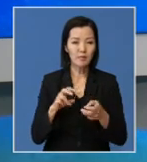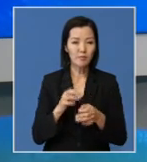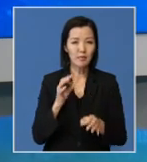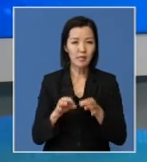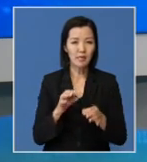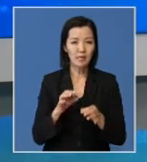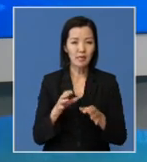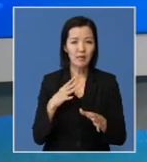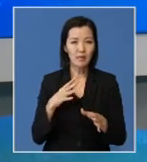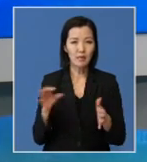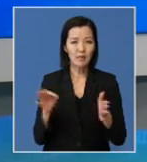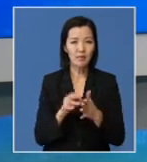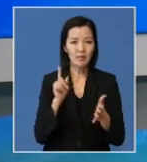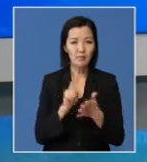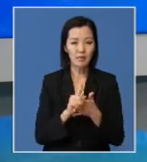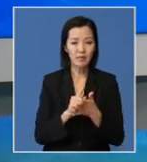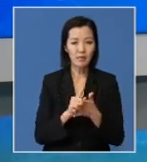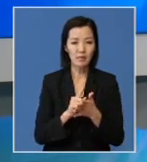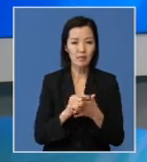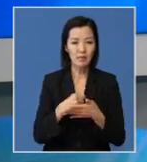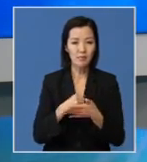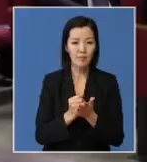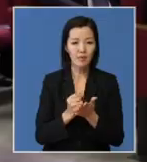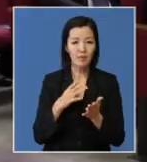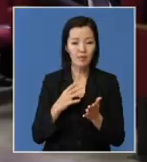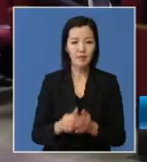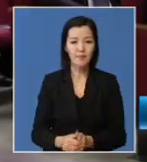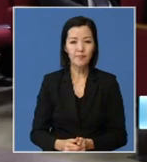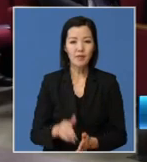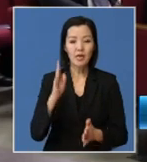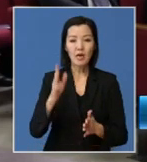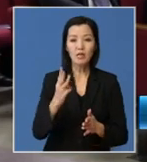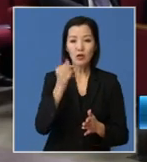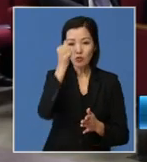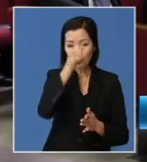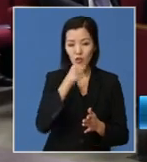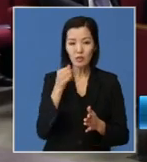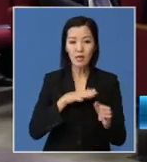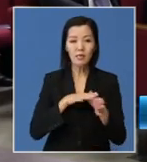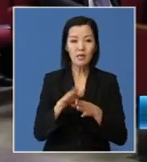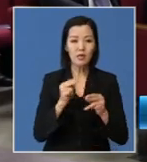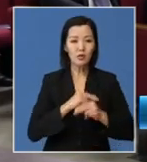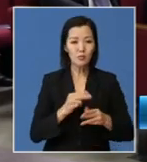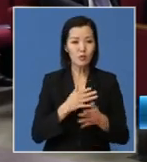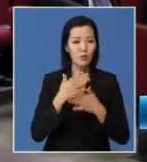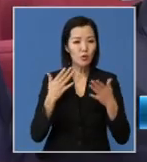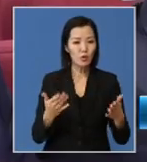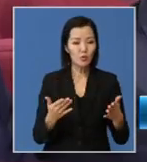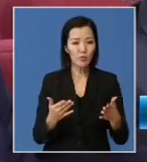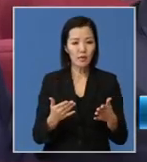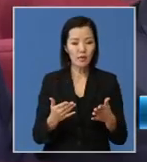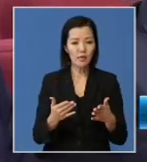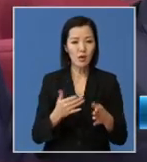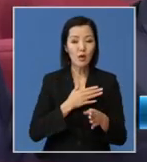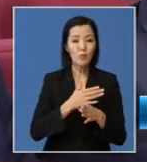талқылады. Мақсат міндеттерді белгіледі. Алдағы жылда атқарылар жұмыс көп, жоспар ауқымды. Өңір өркендеуіне